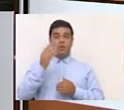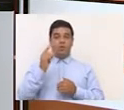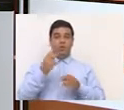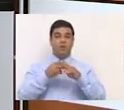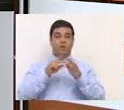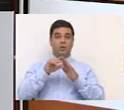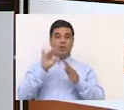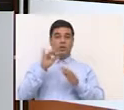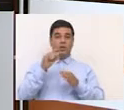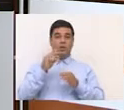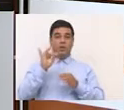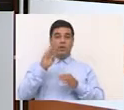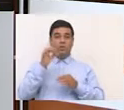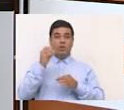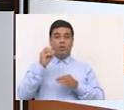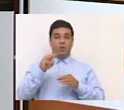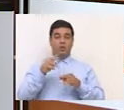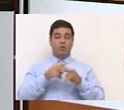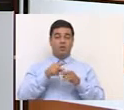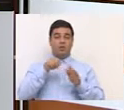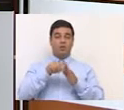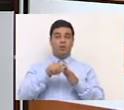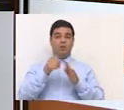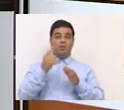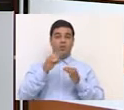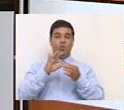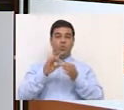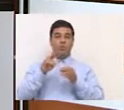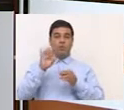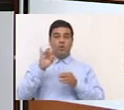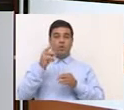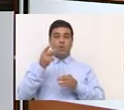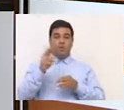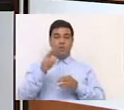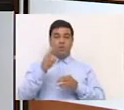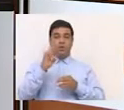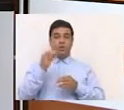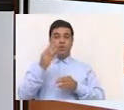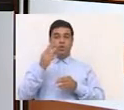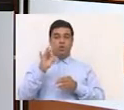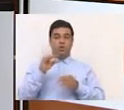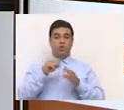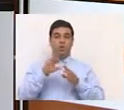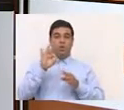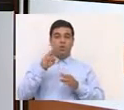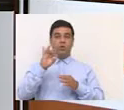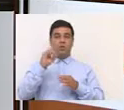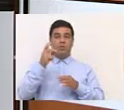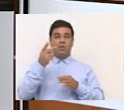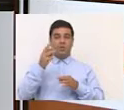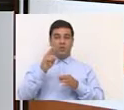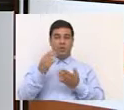имеет цену. Первая часть сложного предложения. Ничто, отрицательное